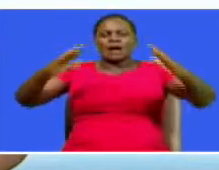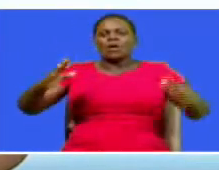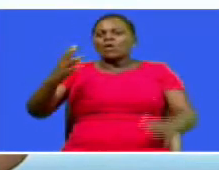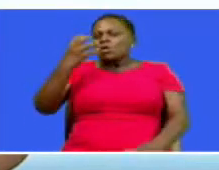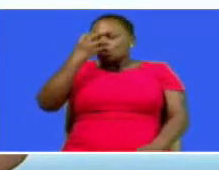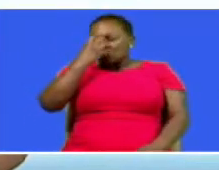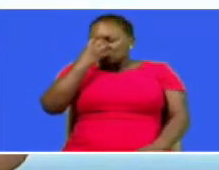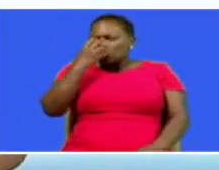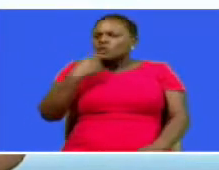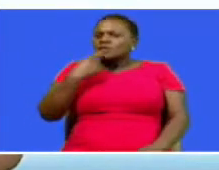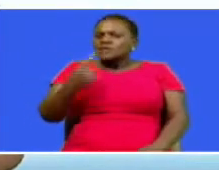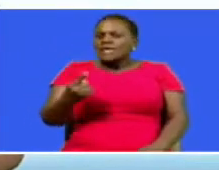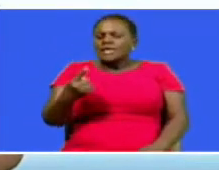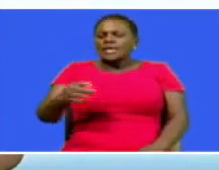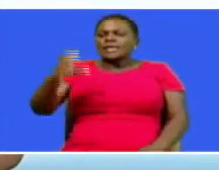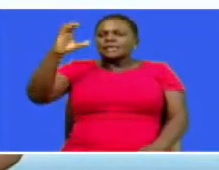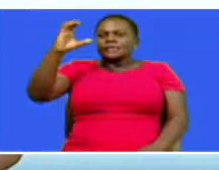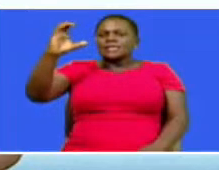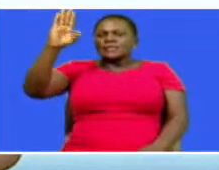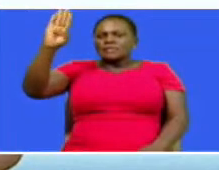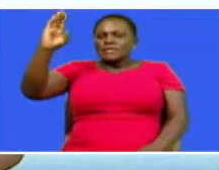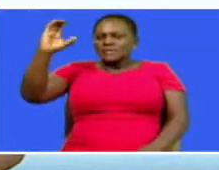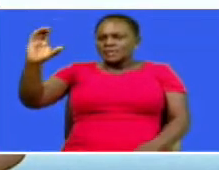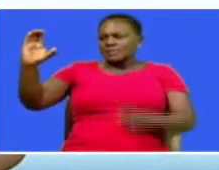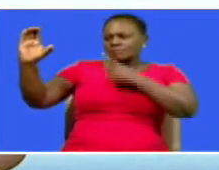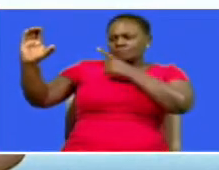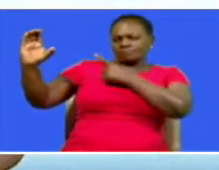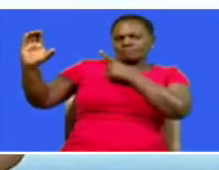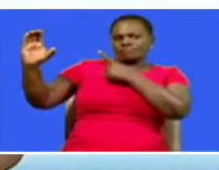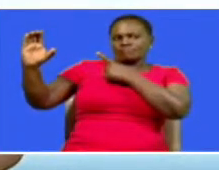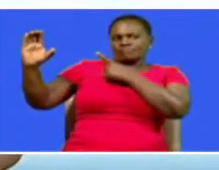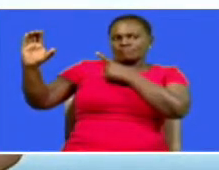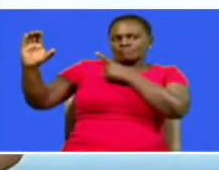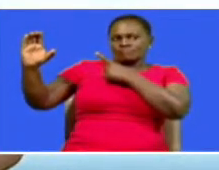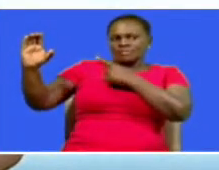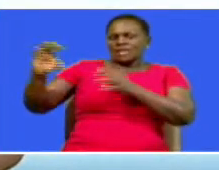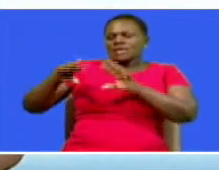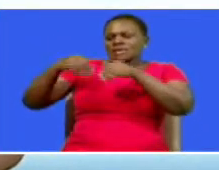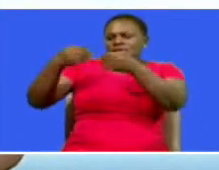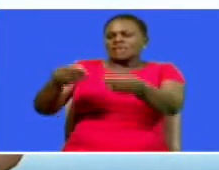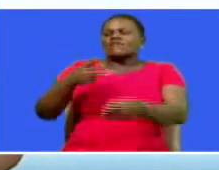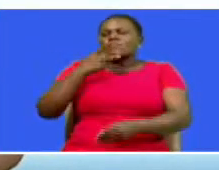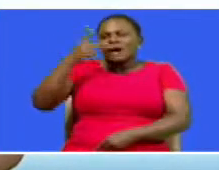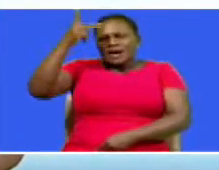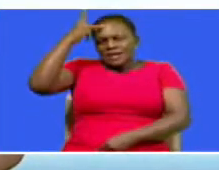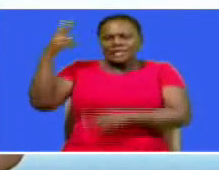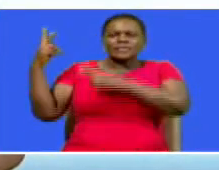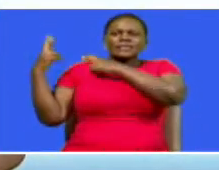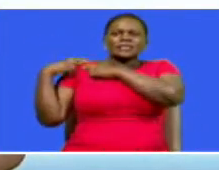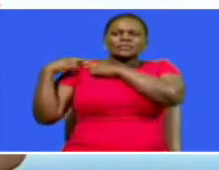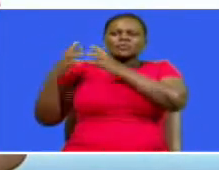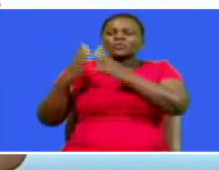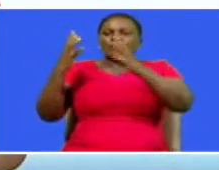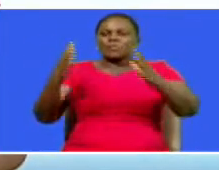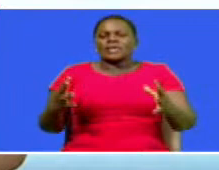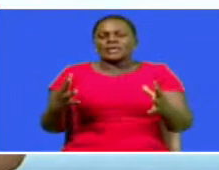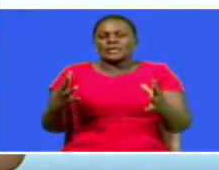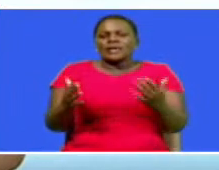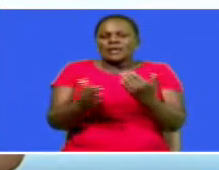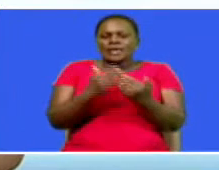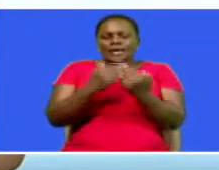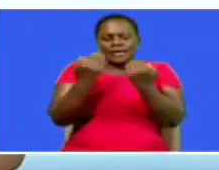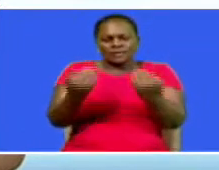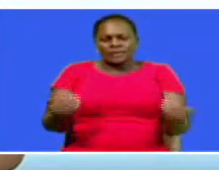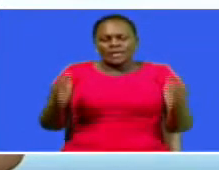Ruto alisema kwamba mfumo wa elimu wa CBC umewatwika wazazi jukumu kubwa kwenye masomo ya watoto wao, na hivyo basi